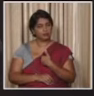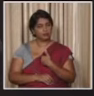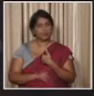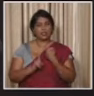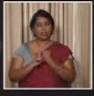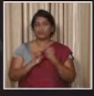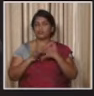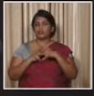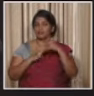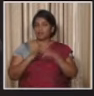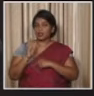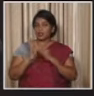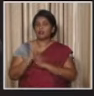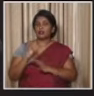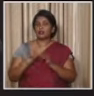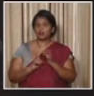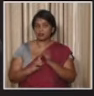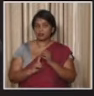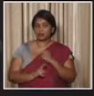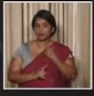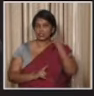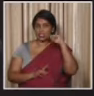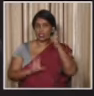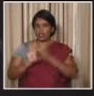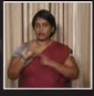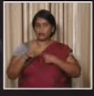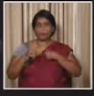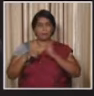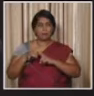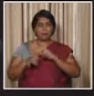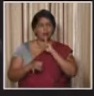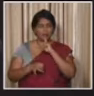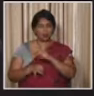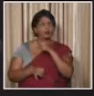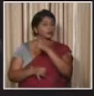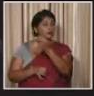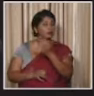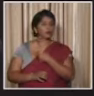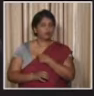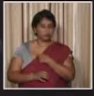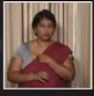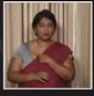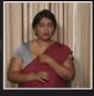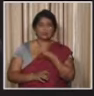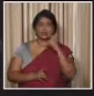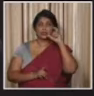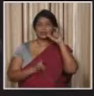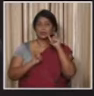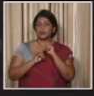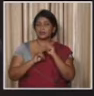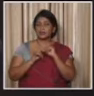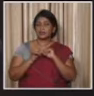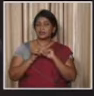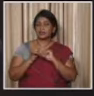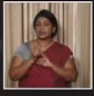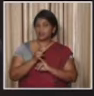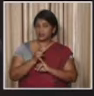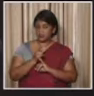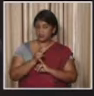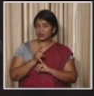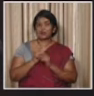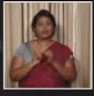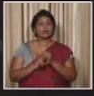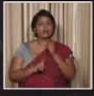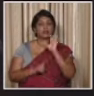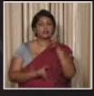කාංචන විජේසේකර ඇමතිවරයාගෙන් මම ගිය අවුරුද්ද ප්‍රශ්නයක් අහනකොට එතුමා කිව්වා CPS TL එකේ